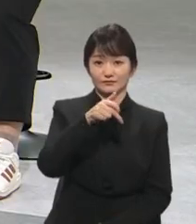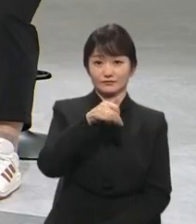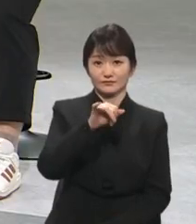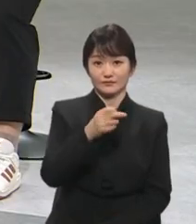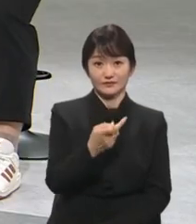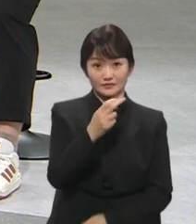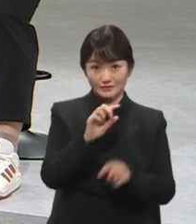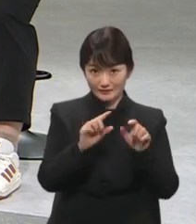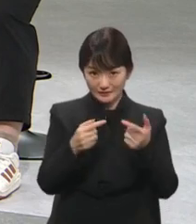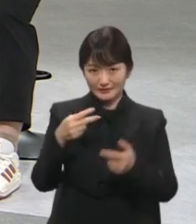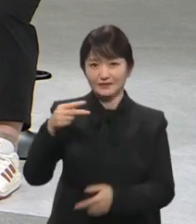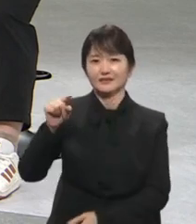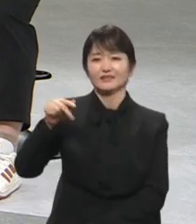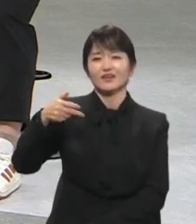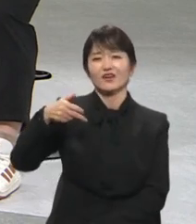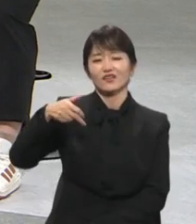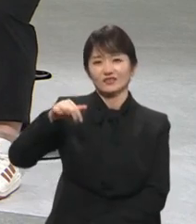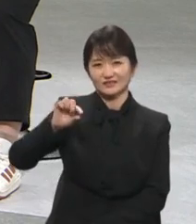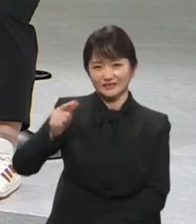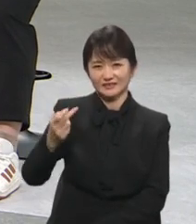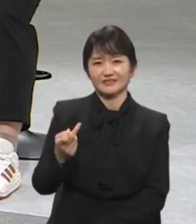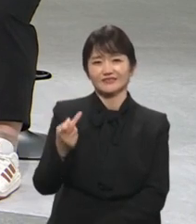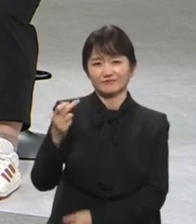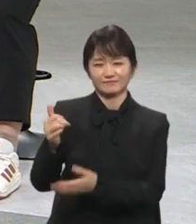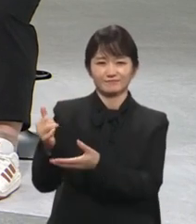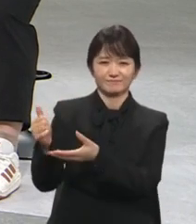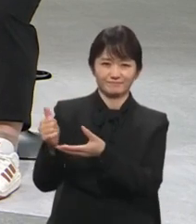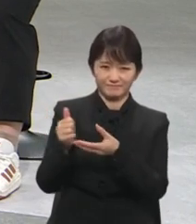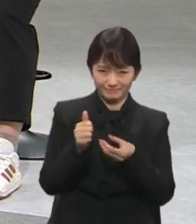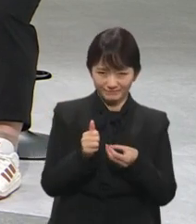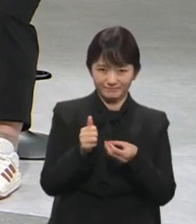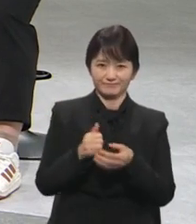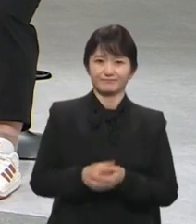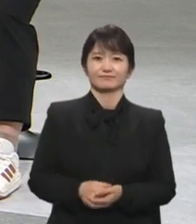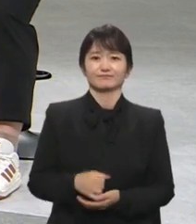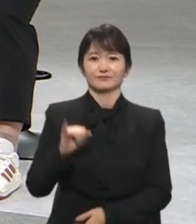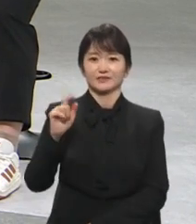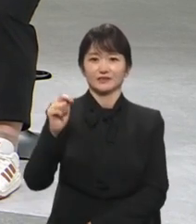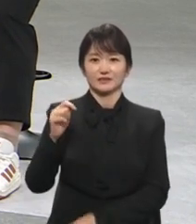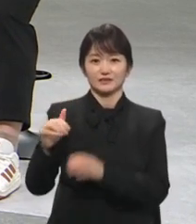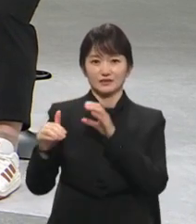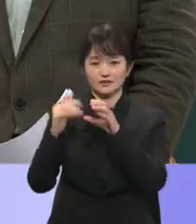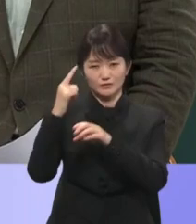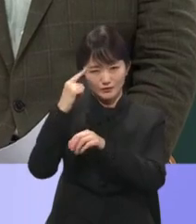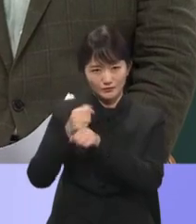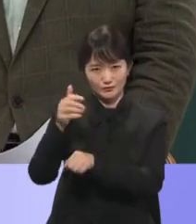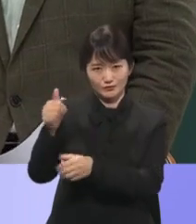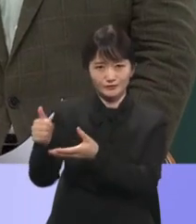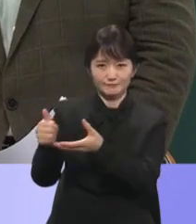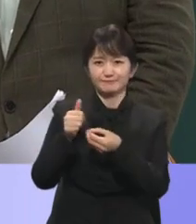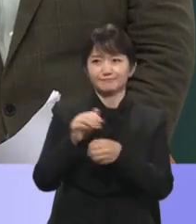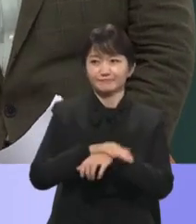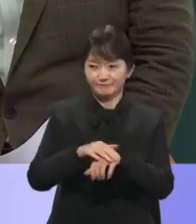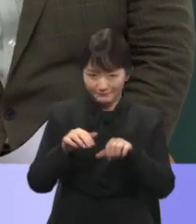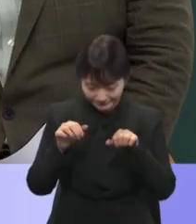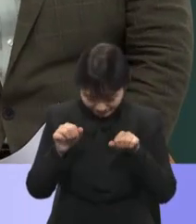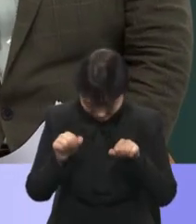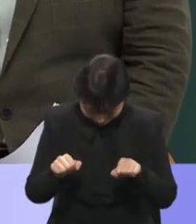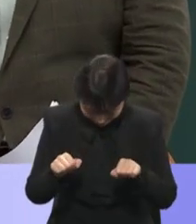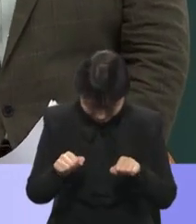오키도키 더키 키형네 김덕진 it 커뮤니케이션 연구 소장과 함께하겠습니다 어서 오십시오네